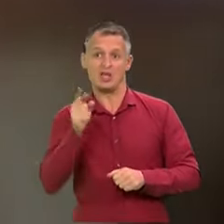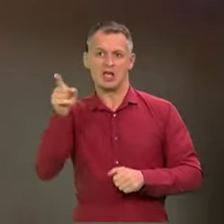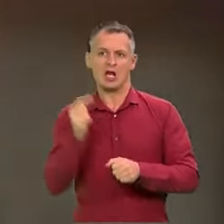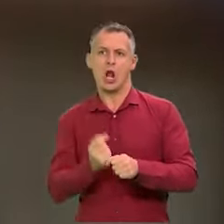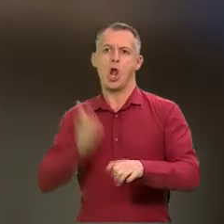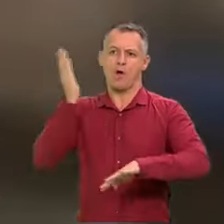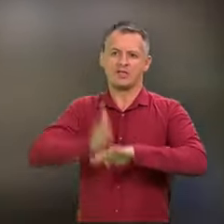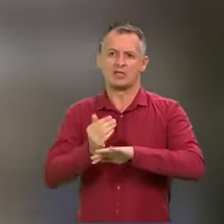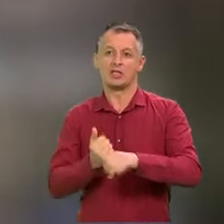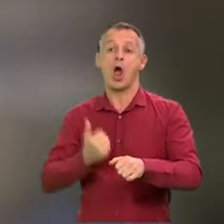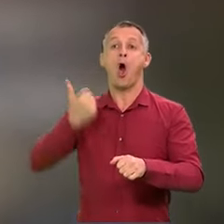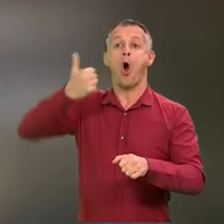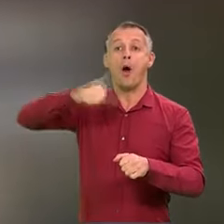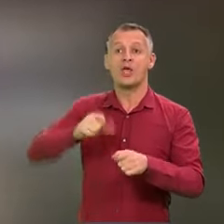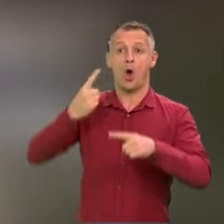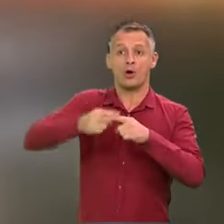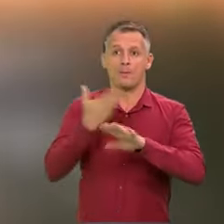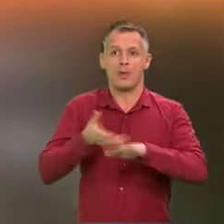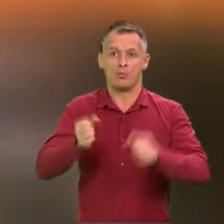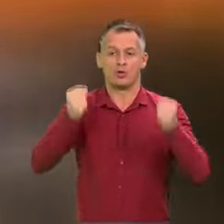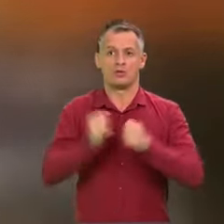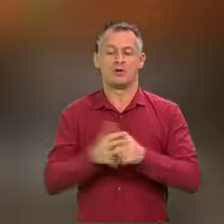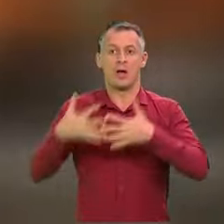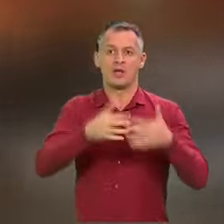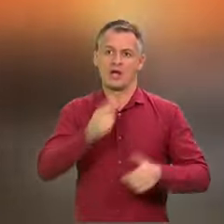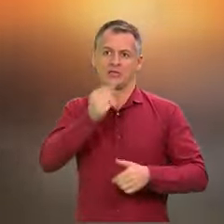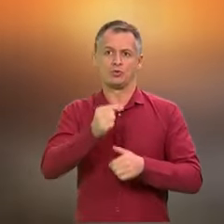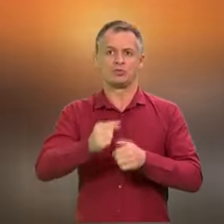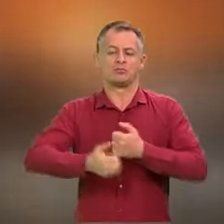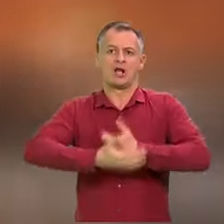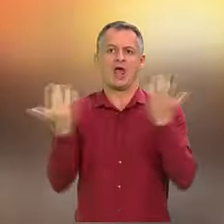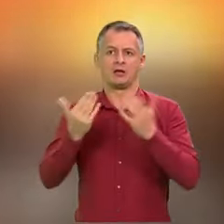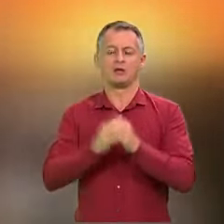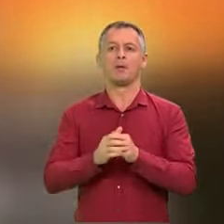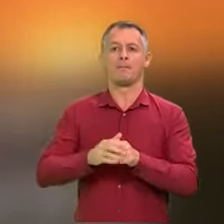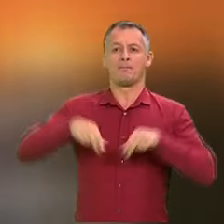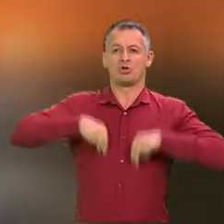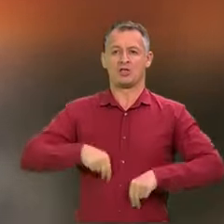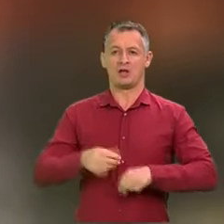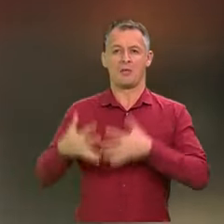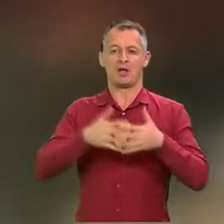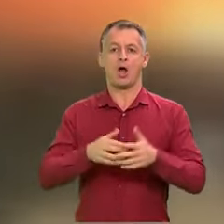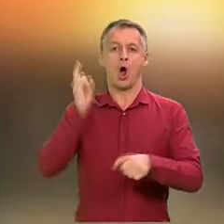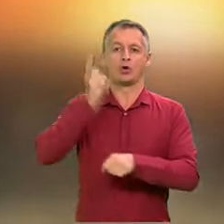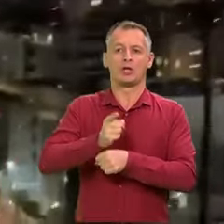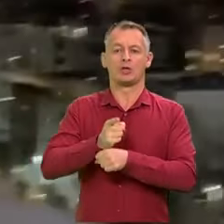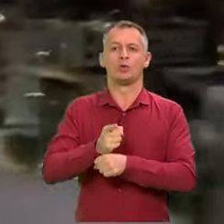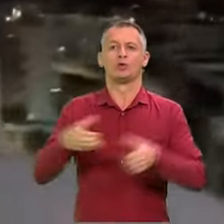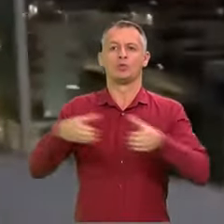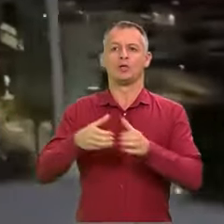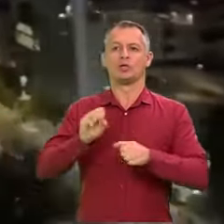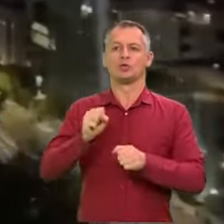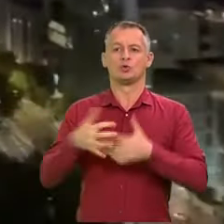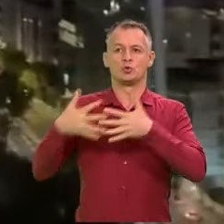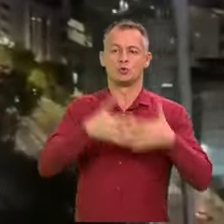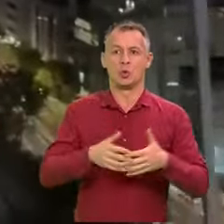ori mai puternic. Statele Unite ale Americii au răspuns prompt atacului, iar Joe Biden a ordonat trupelor SUA din Orient să ajute